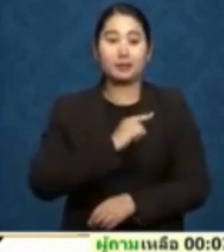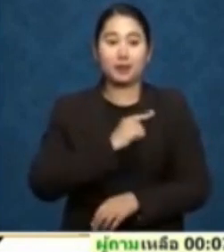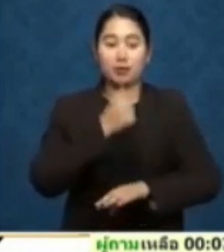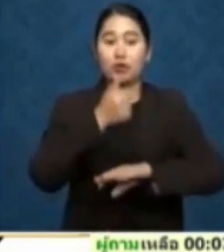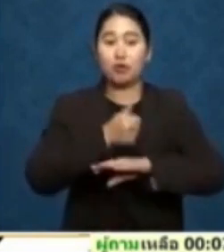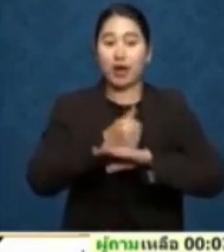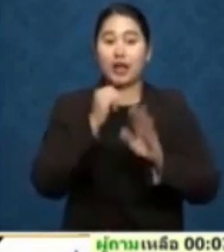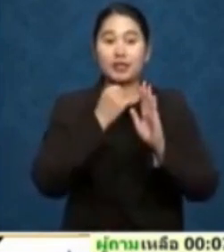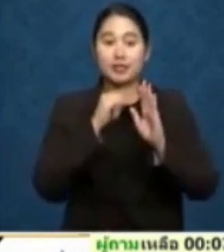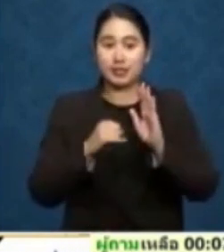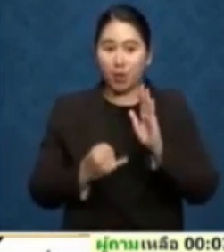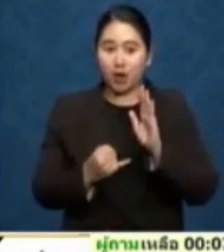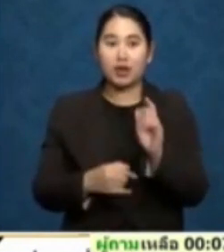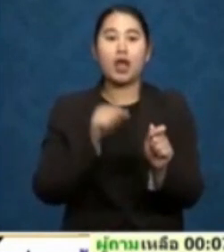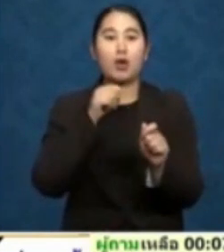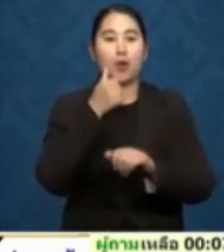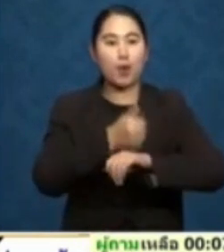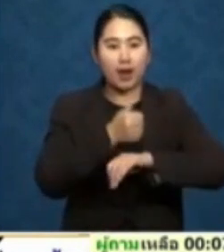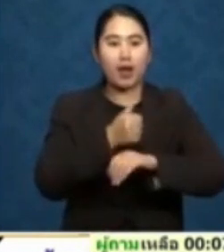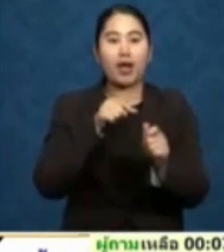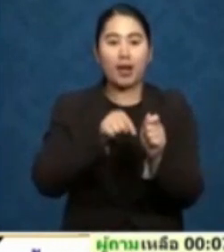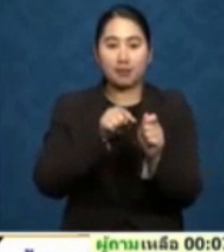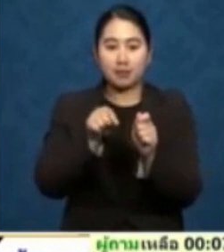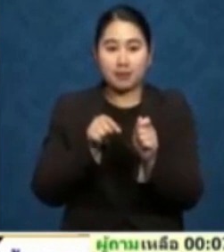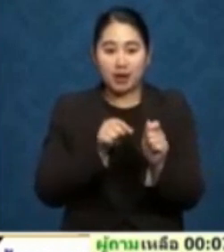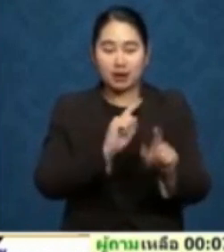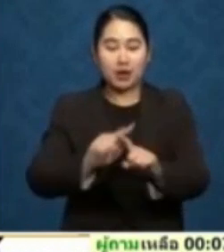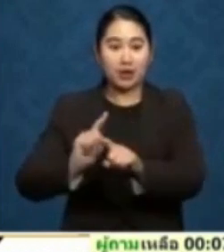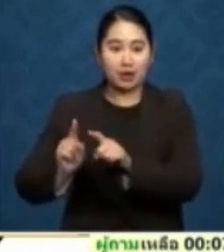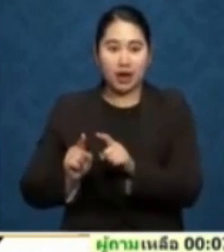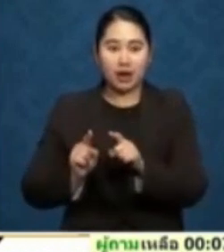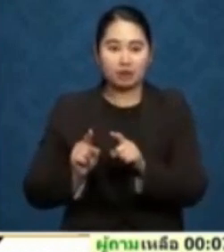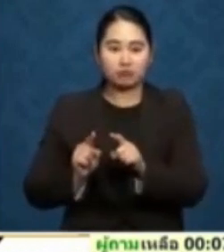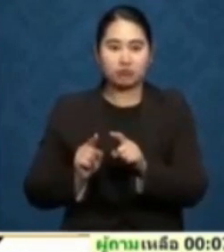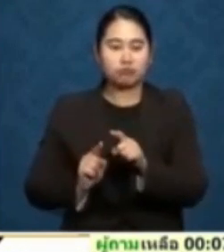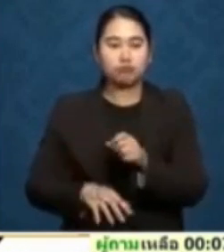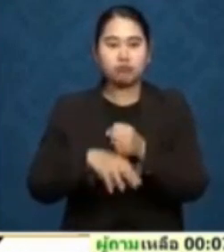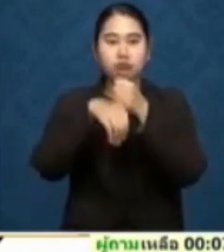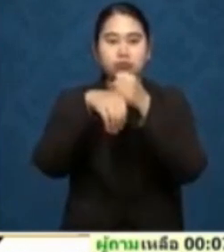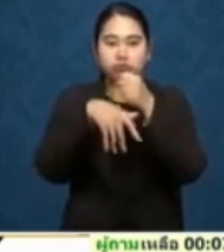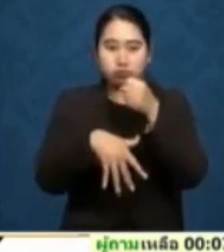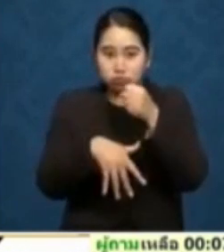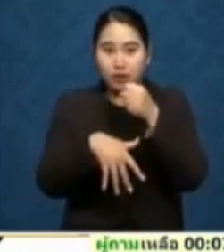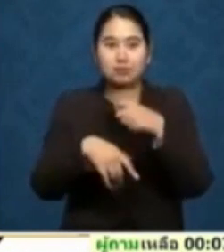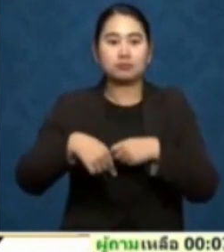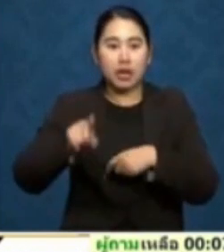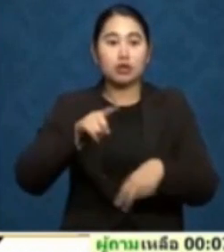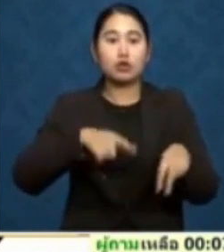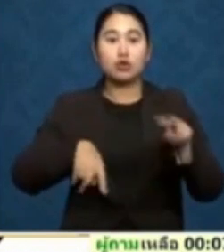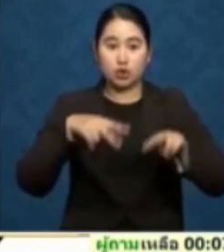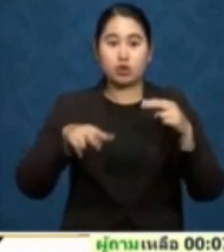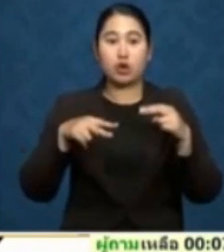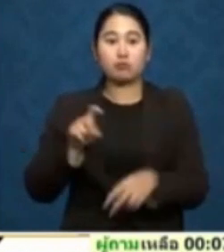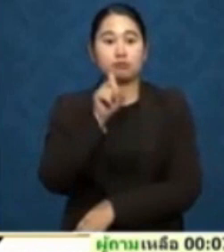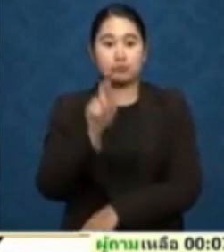มีนายอำเภอทุกอำเภอท่านจะไม่ให้ลูกน้องของท่านจะไม่ให้ข้าราชการไปตรวจสอบเองบ้างเหรอครับหรือจะ